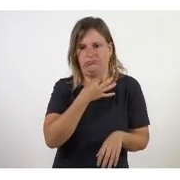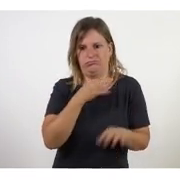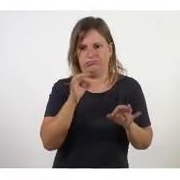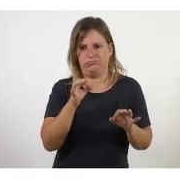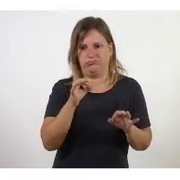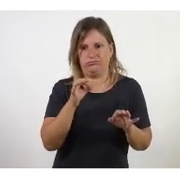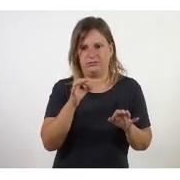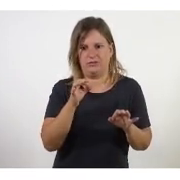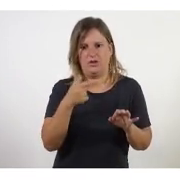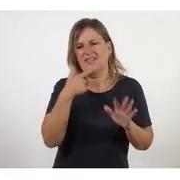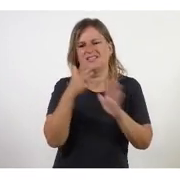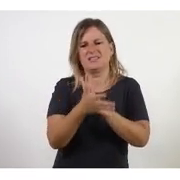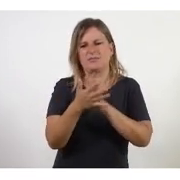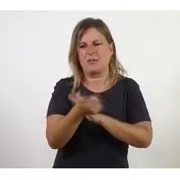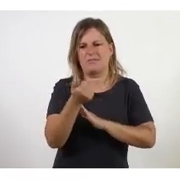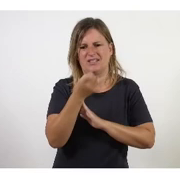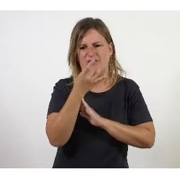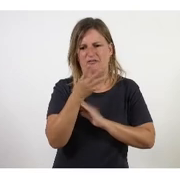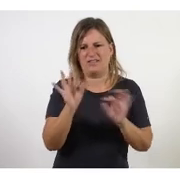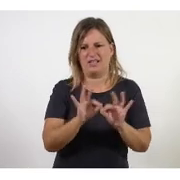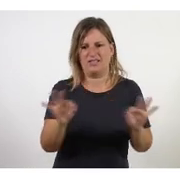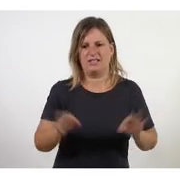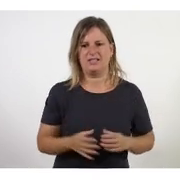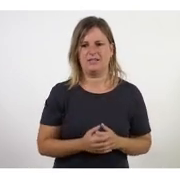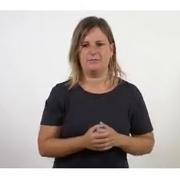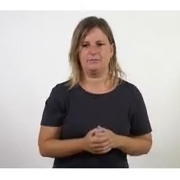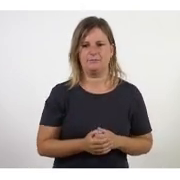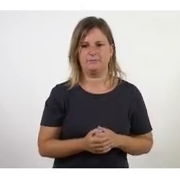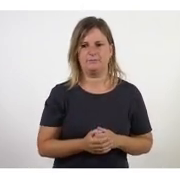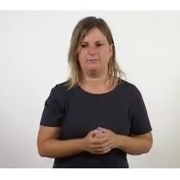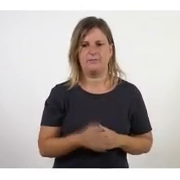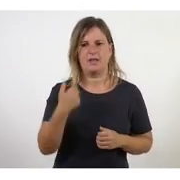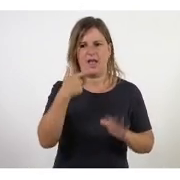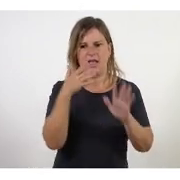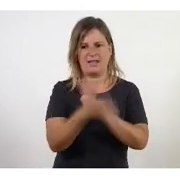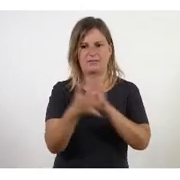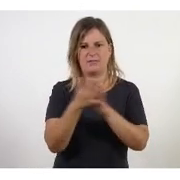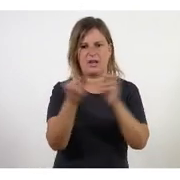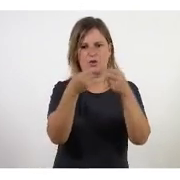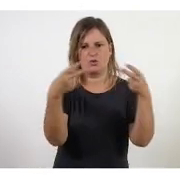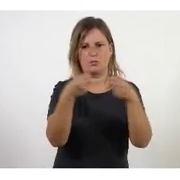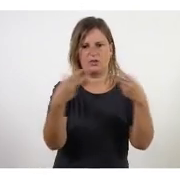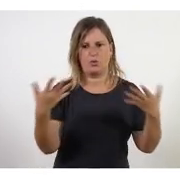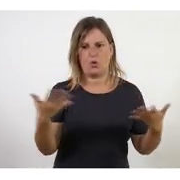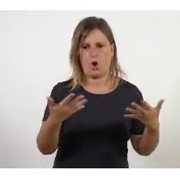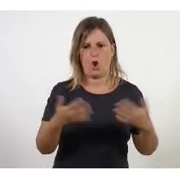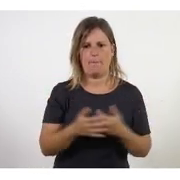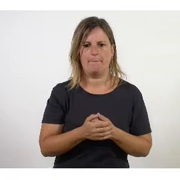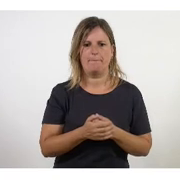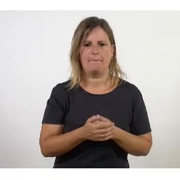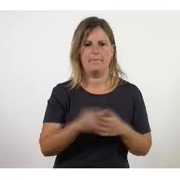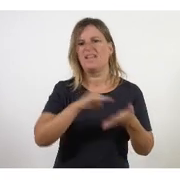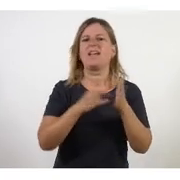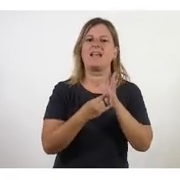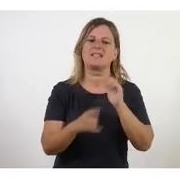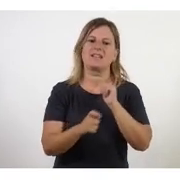d'assimilar. Anem a lo fàcil, a lo pràctic. Hem vist com afegir subtítols. I l'estratègia que us